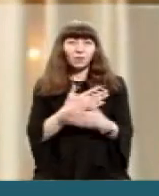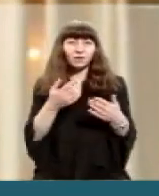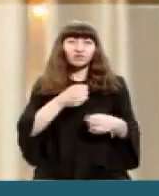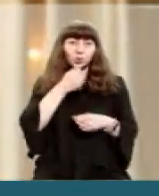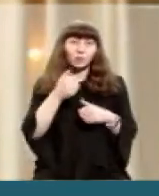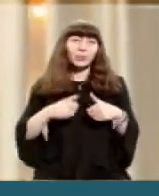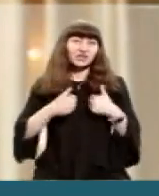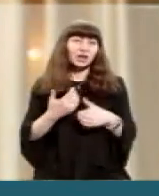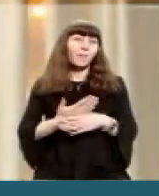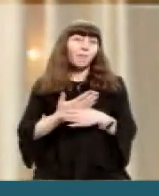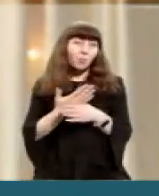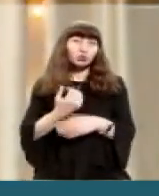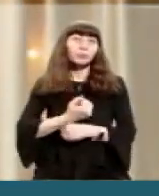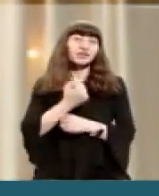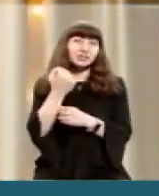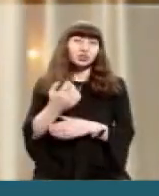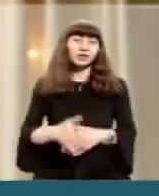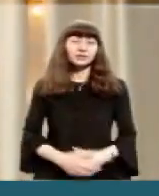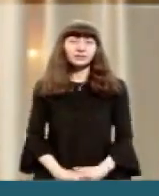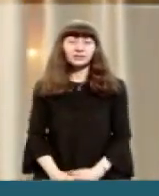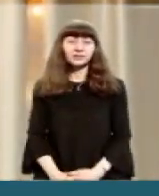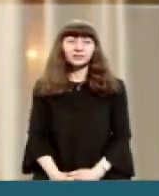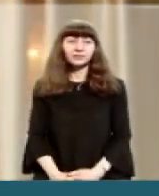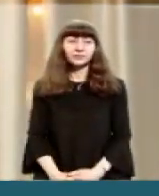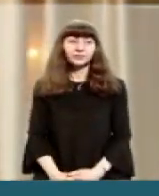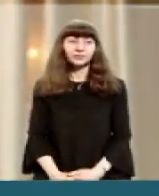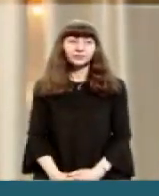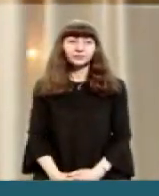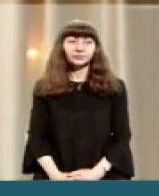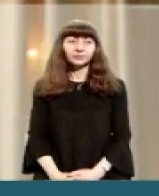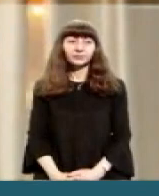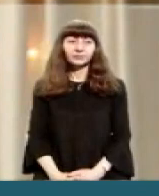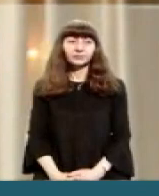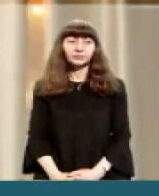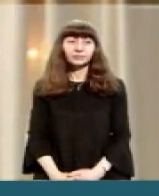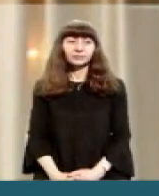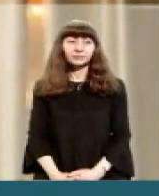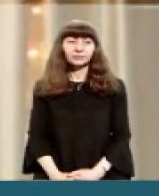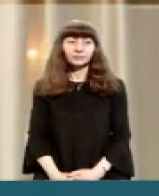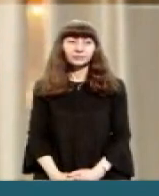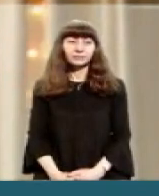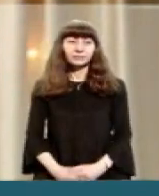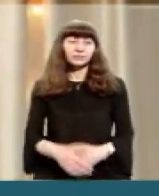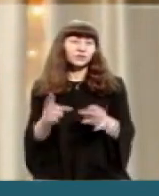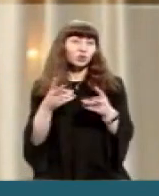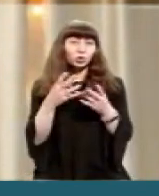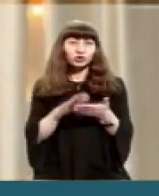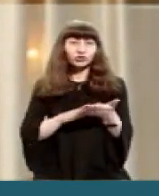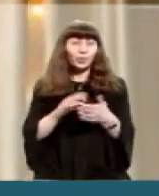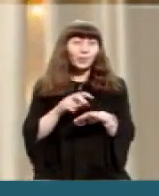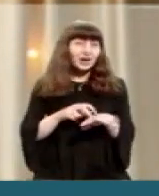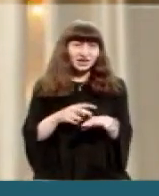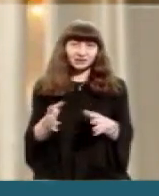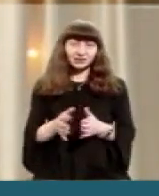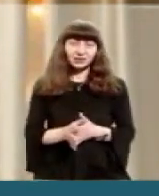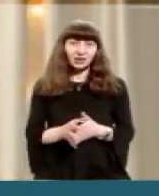вам поможем в этом, чтобы вы все свои мечты реализовали. Не бойтесь ничего, ставьте